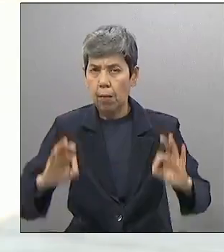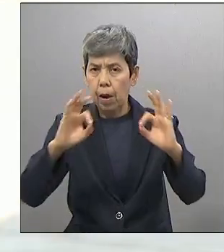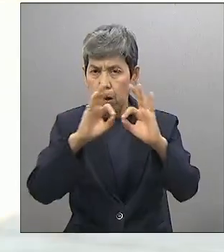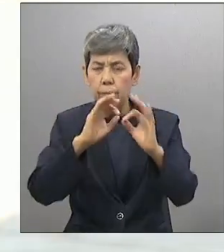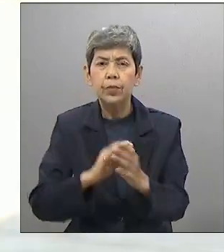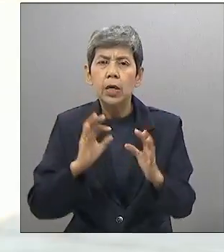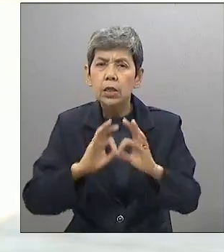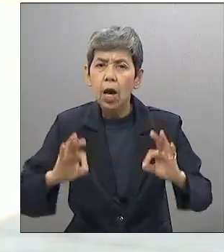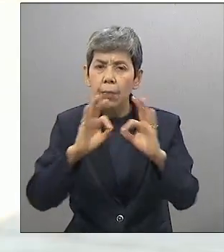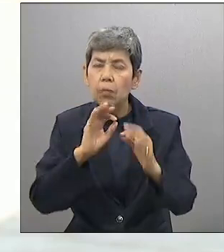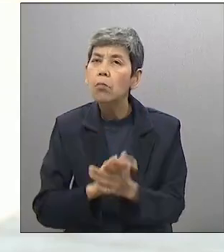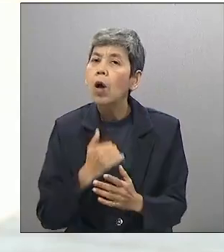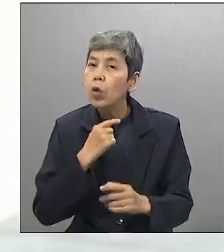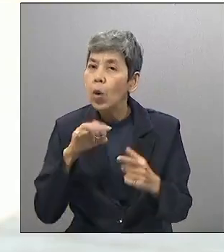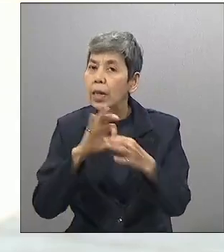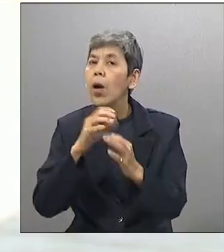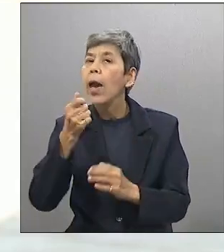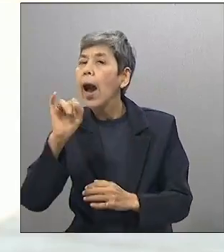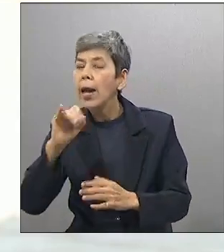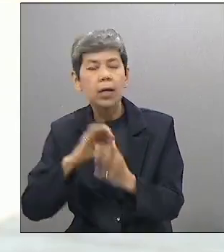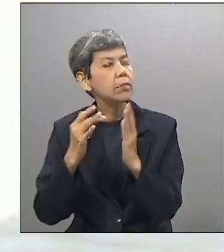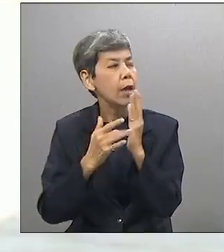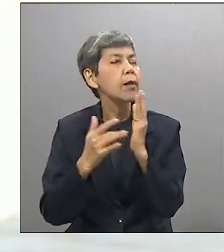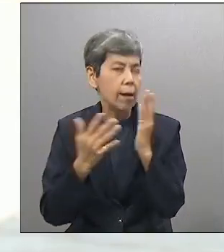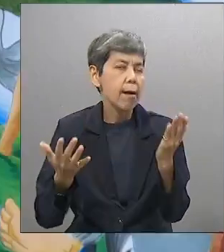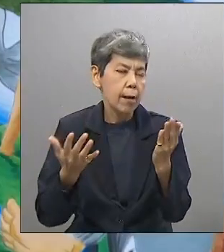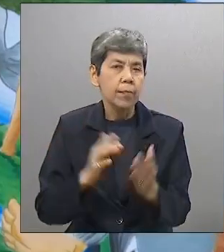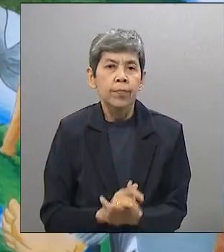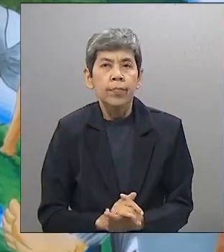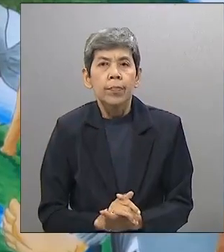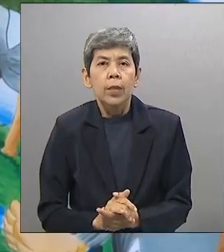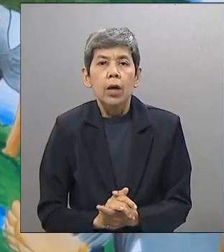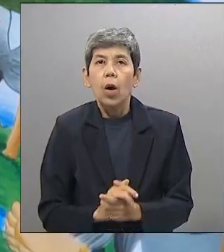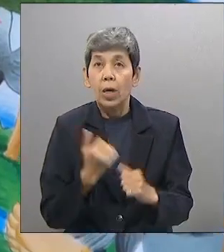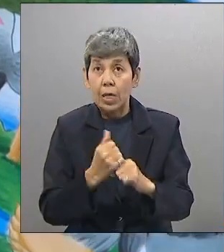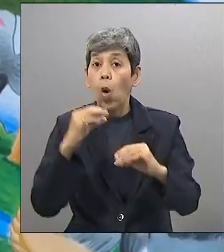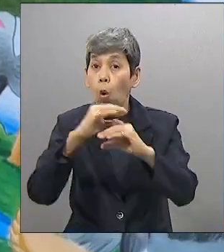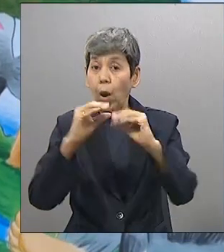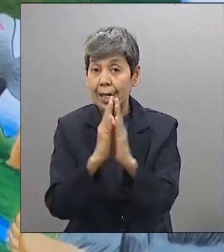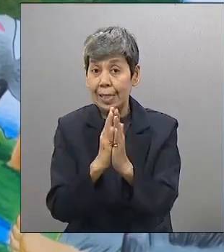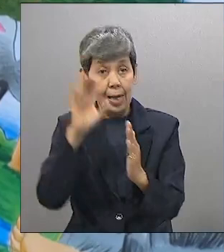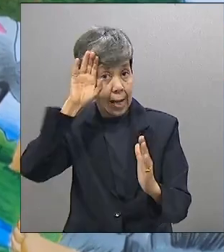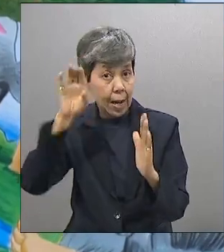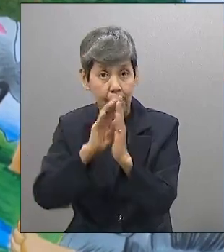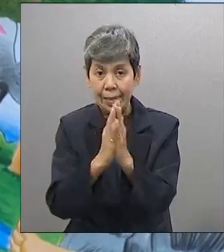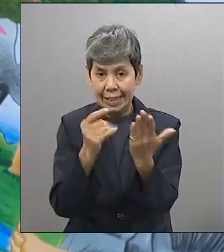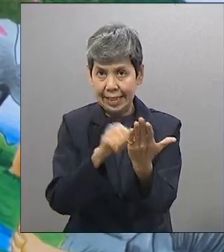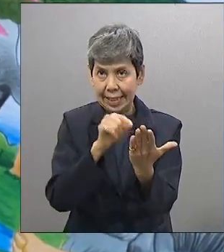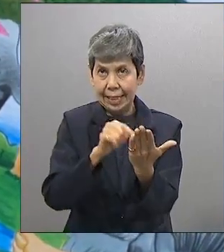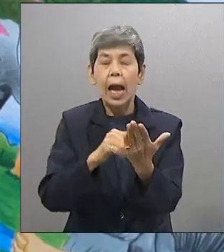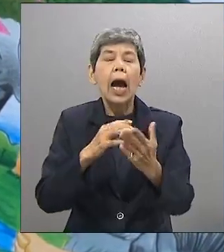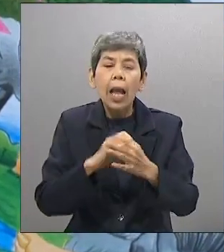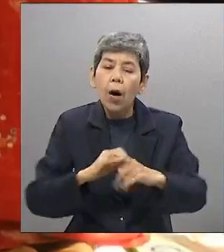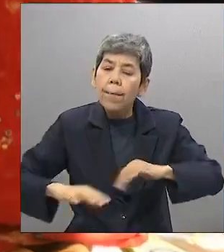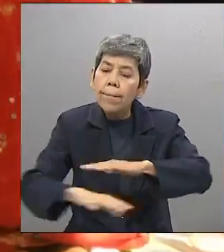้หนาปัจจบัใมนุษยต่างกับ AIต่กับเทคโโยีต่ๆ อยู่ครับโงก Picture Book เป็นเรื่องสำคัญที่เรากนพพ้ฐาน